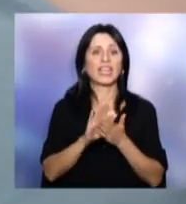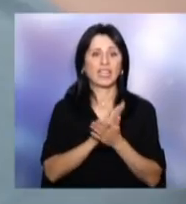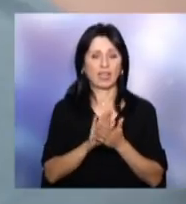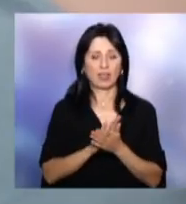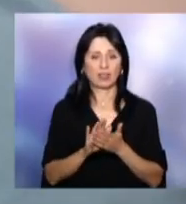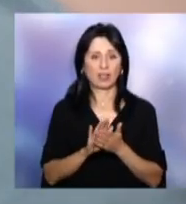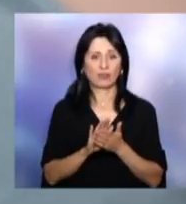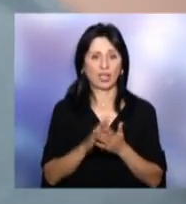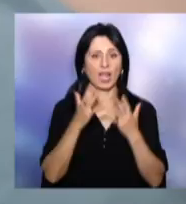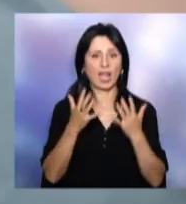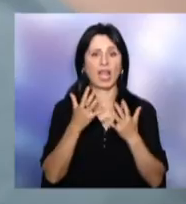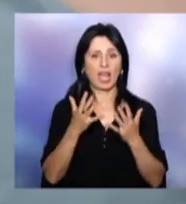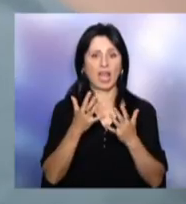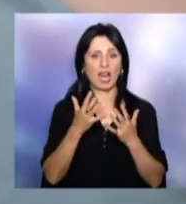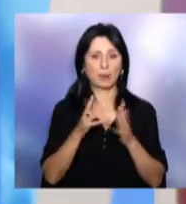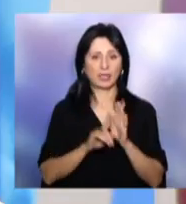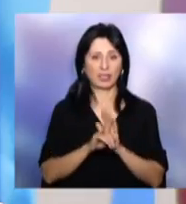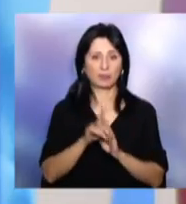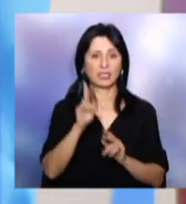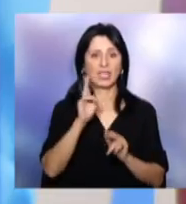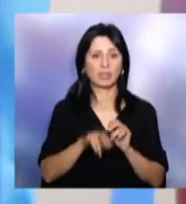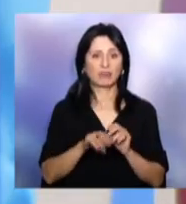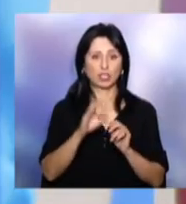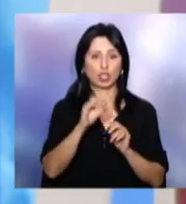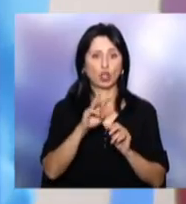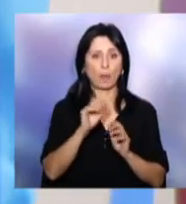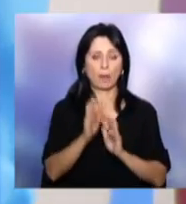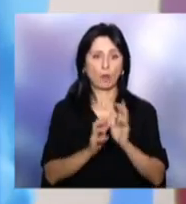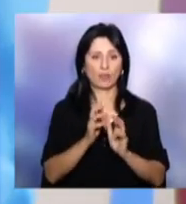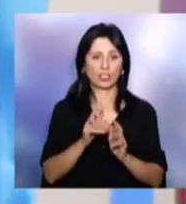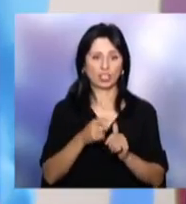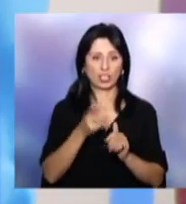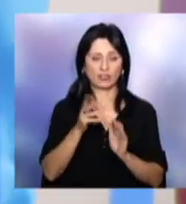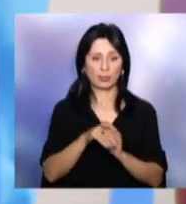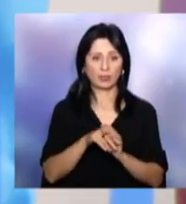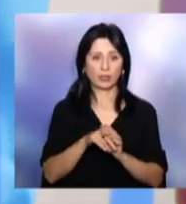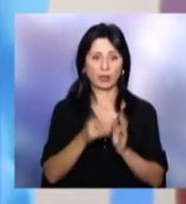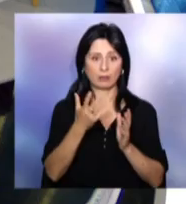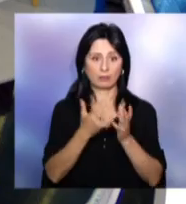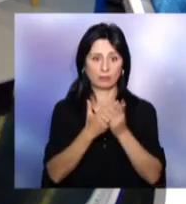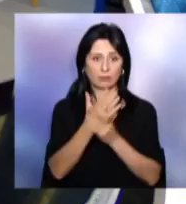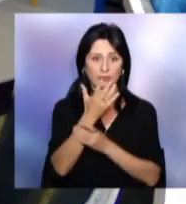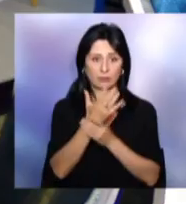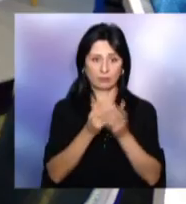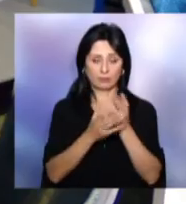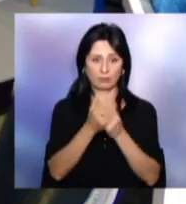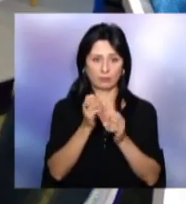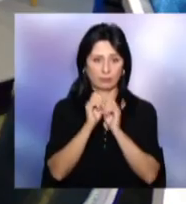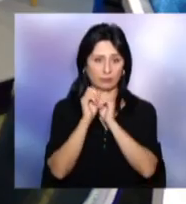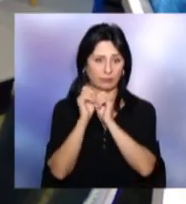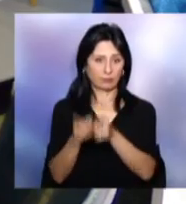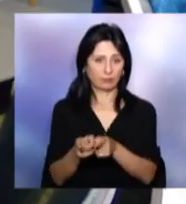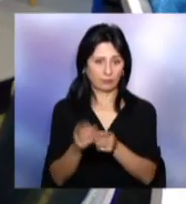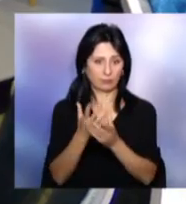დაცული, ხელებიდან დაწყებული, დამთავრებული სტომის მოვლის ჩათვლით. ამის შემდეგ ხელთათმანები მოვიხსენით, გადავაგდეთ.